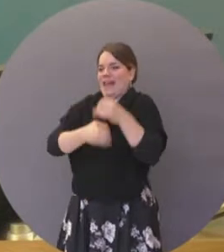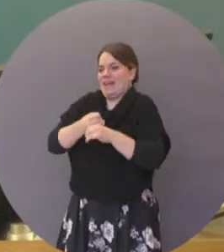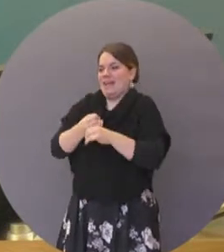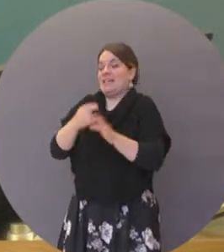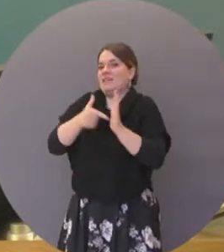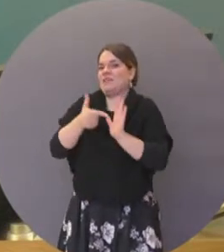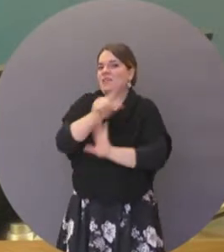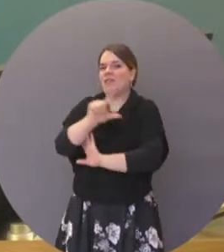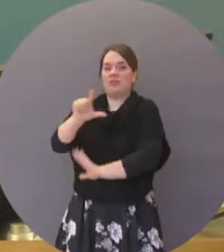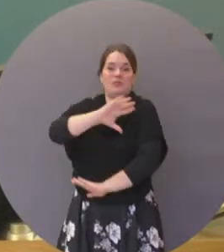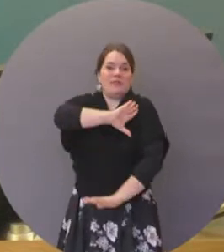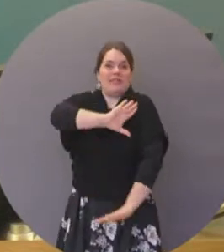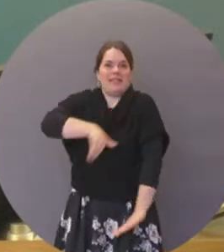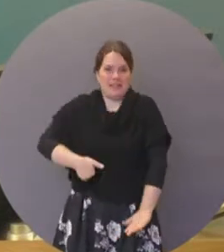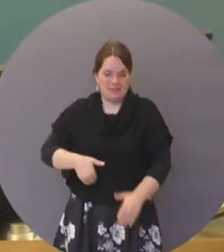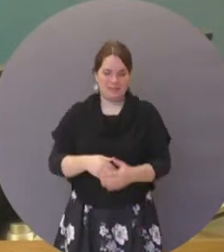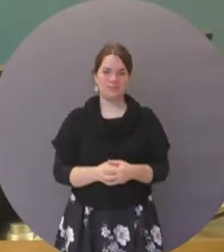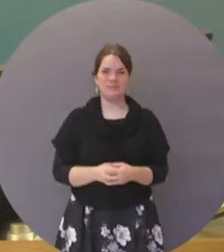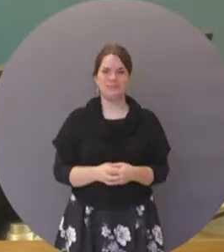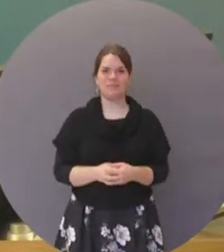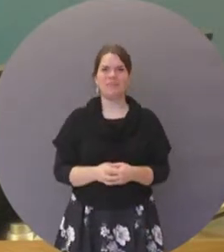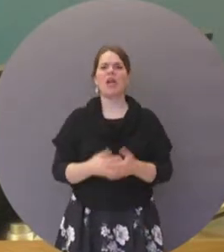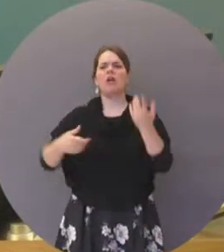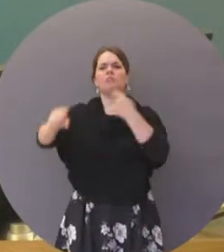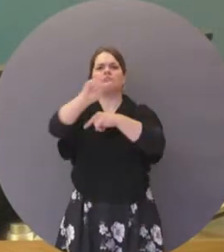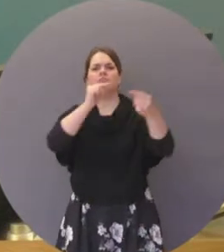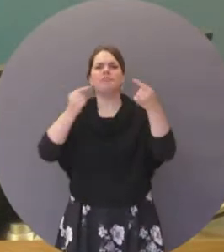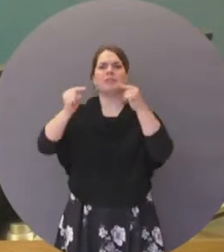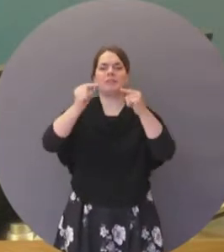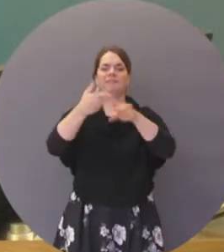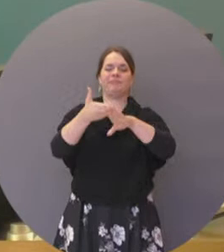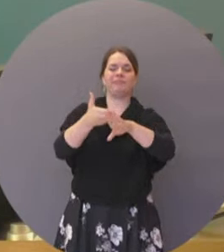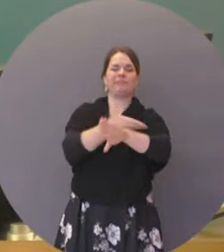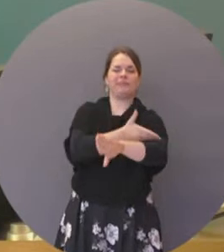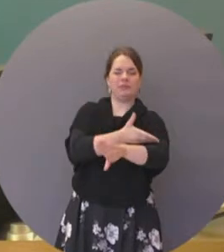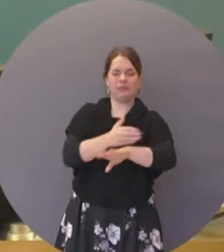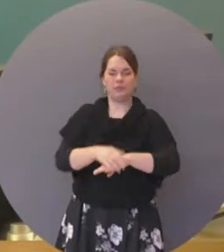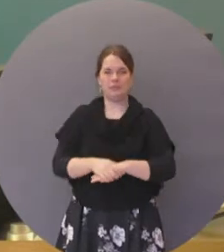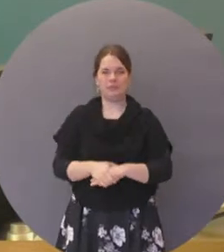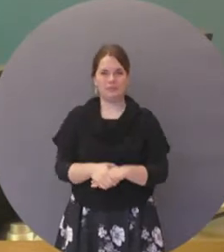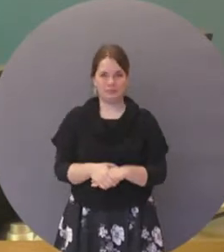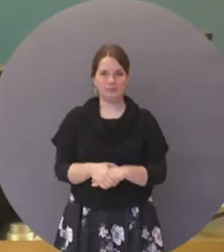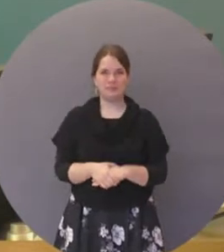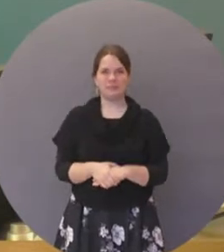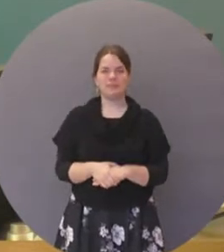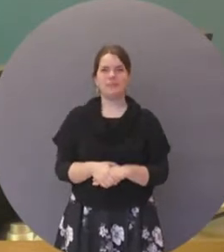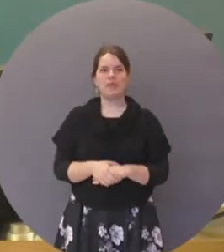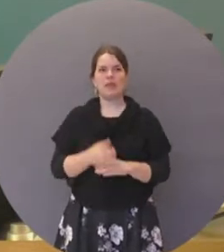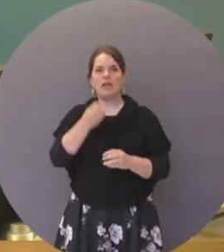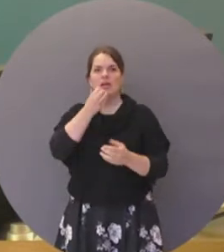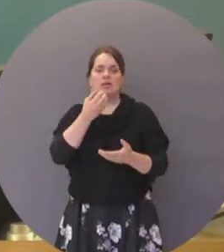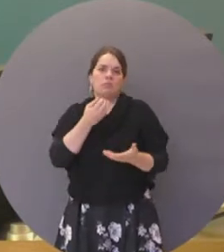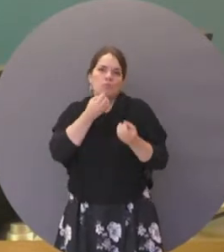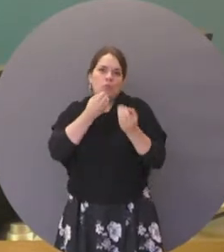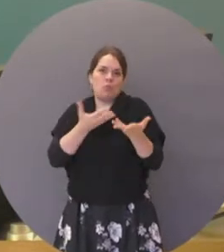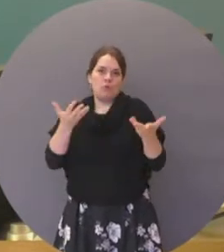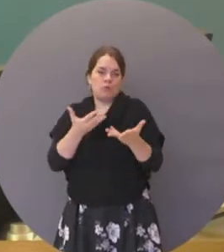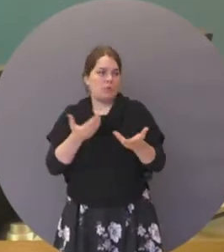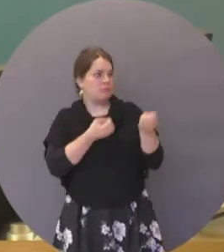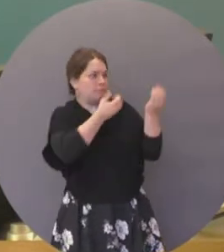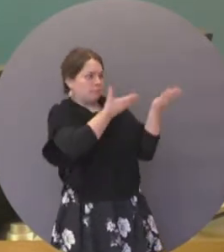nous devrions les débats je veux vous propose que nous écoutions madame